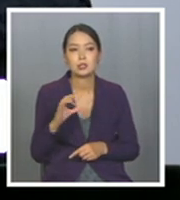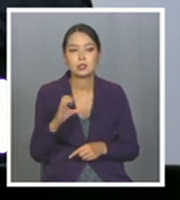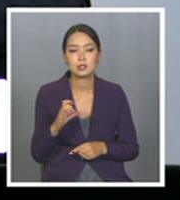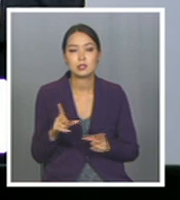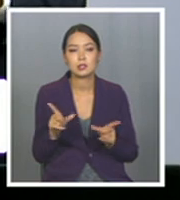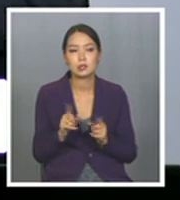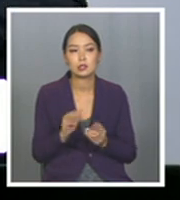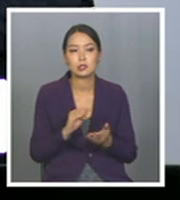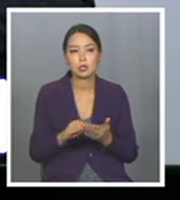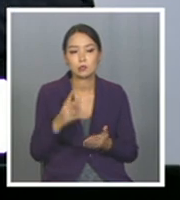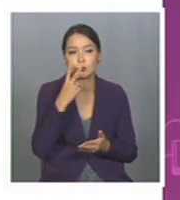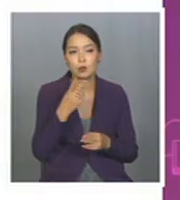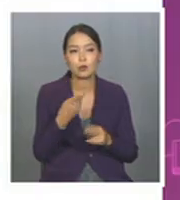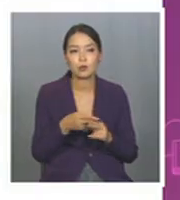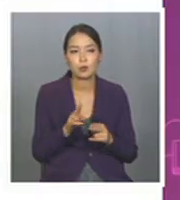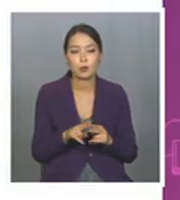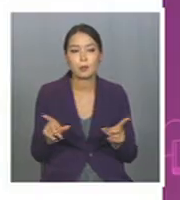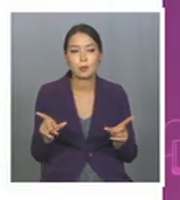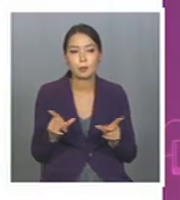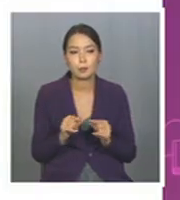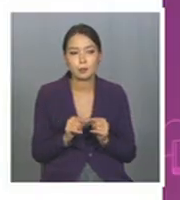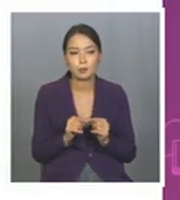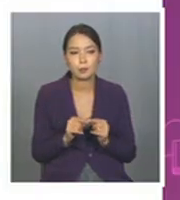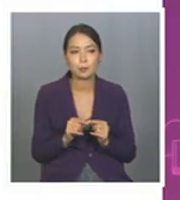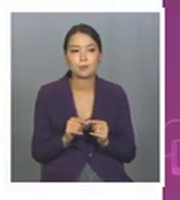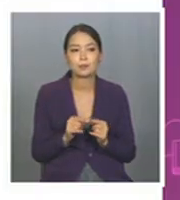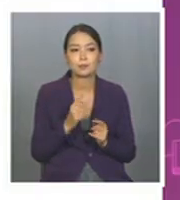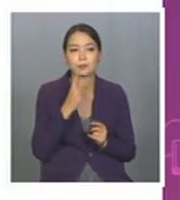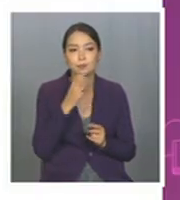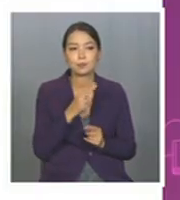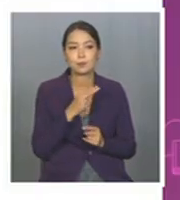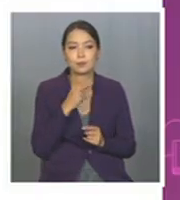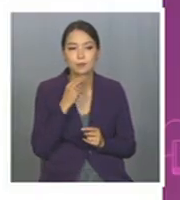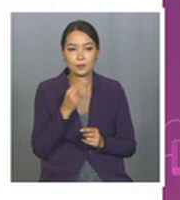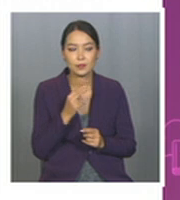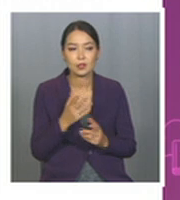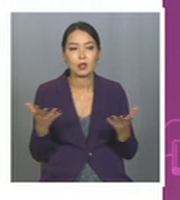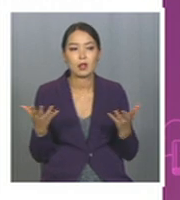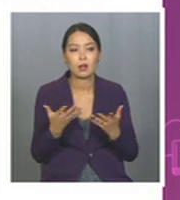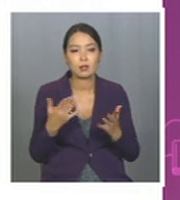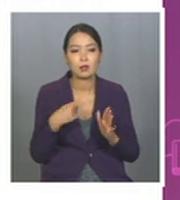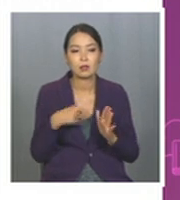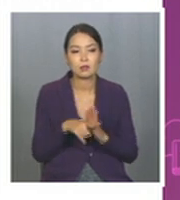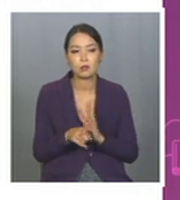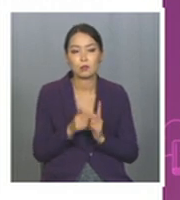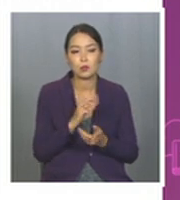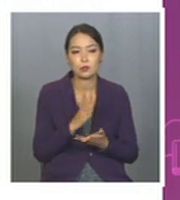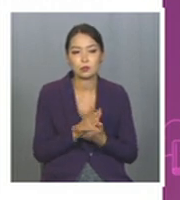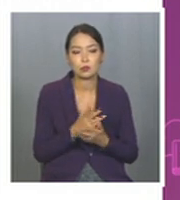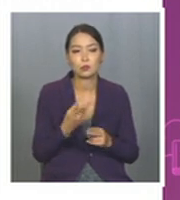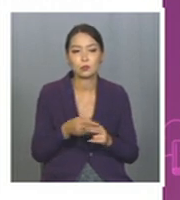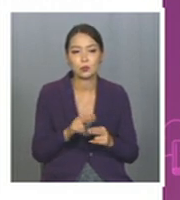көрейік. Яғни оларды бір-біріне тізбектей жалғайық. Осы кезде қандай құбылыс болады, біз